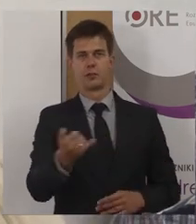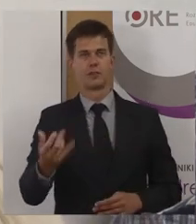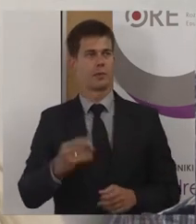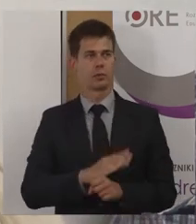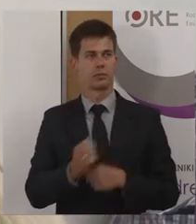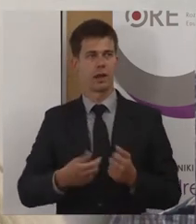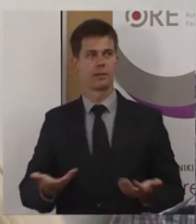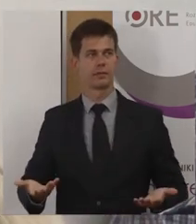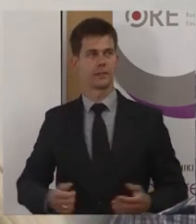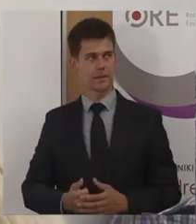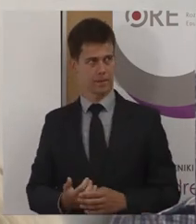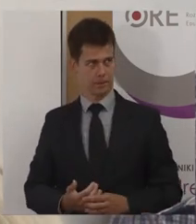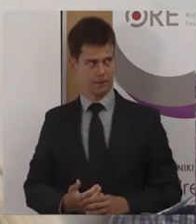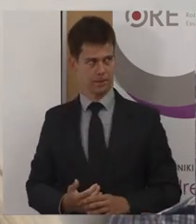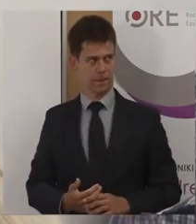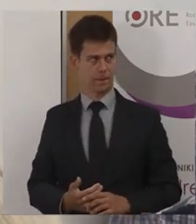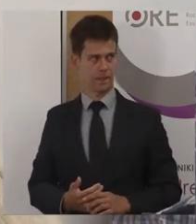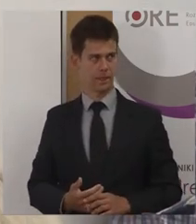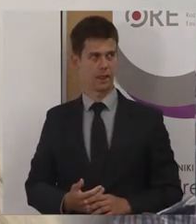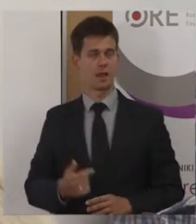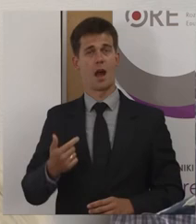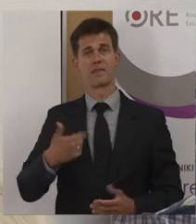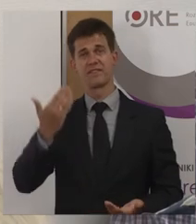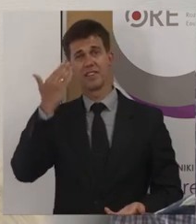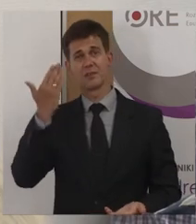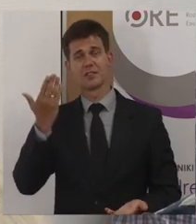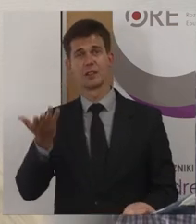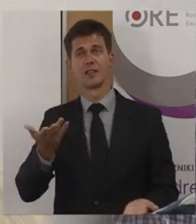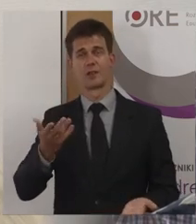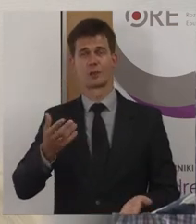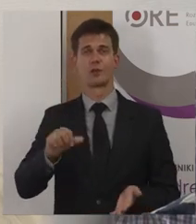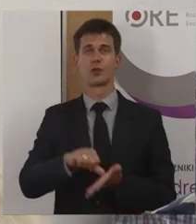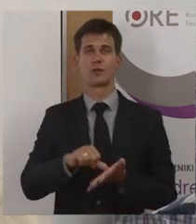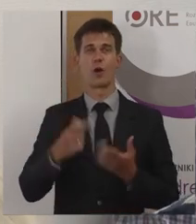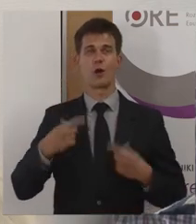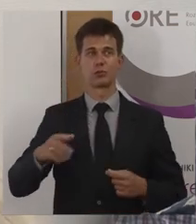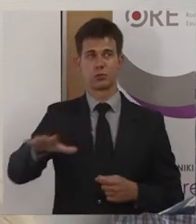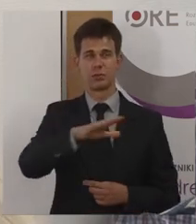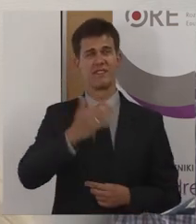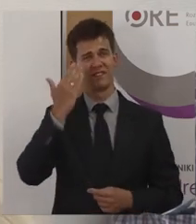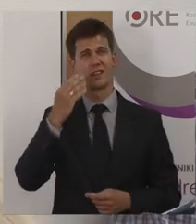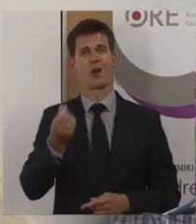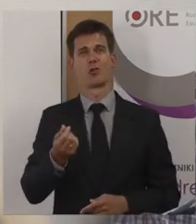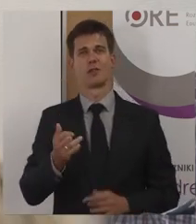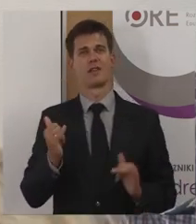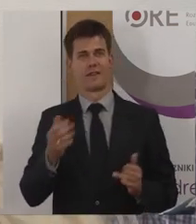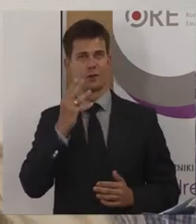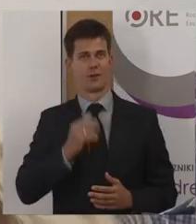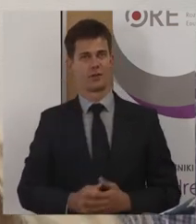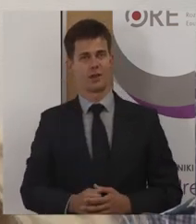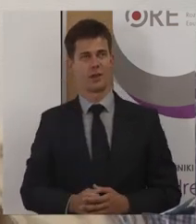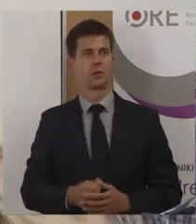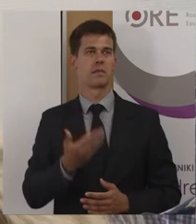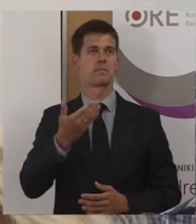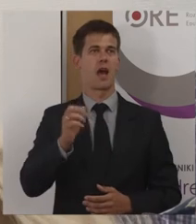prostu przygotować dla tych dzieci. A wiemy, środowisko osób, które zajmują się niewidomymi, wiemy, jakie to są koszty. Myślę, że tutaj pan profesor